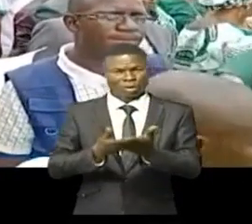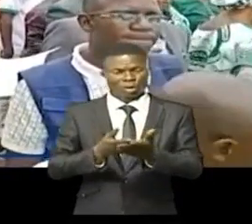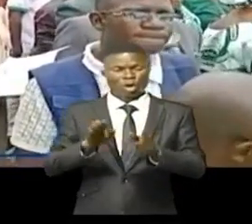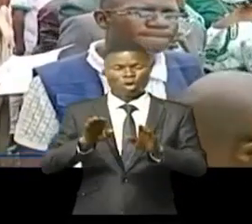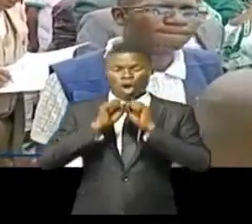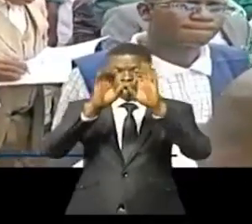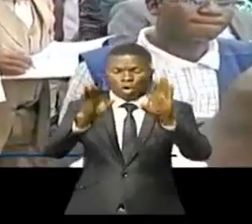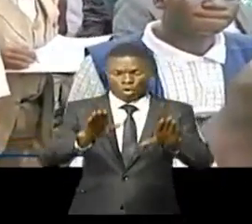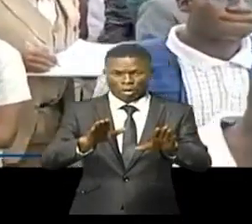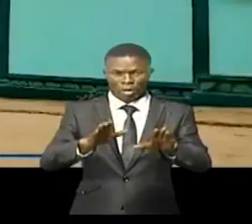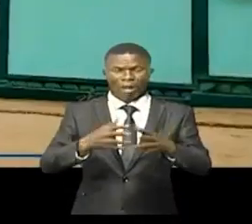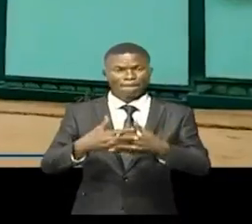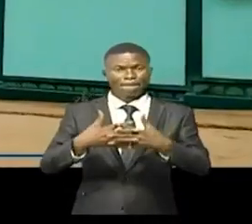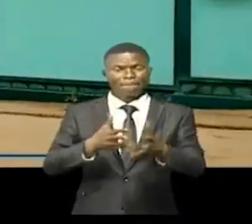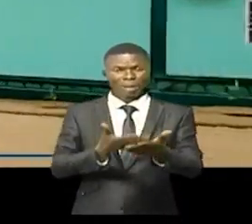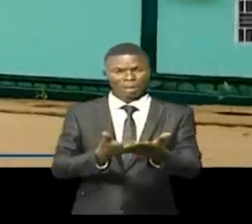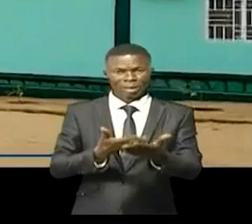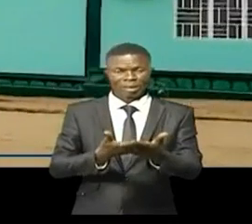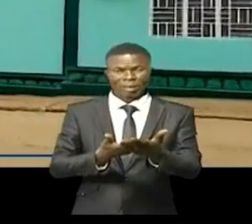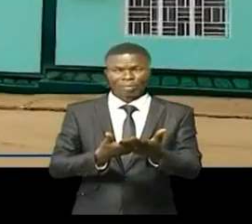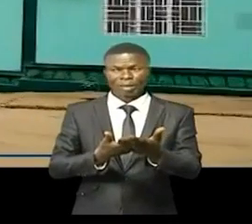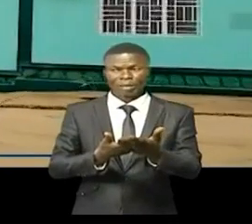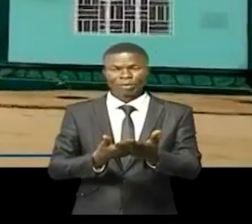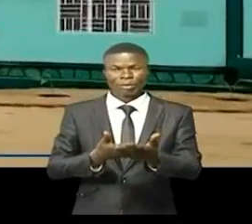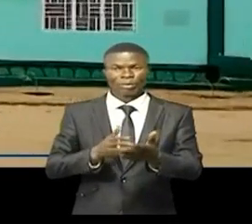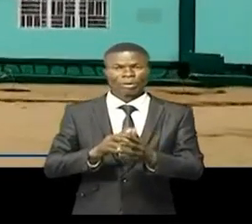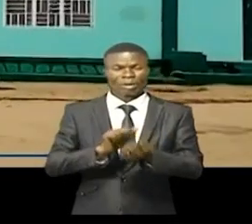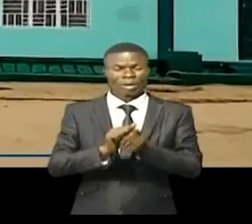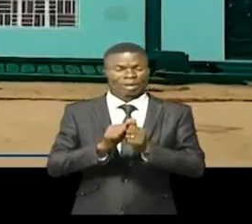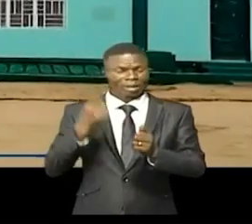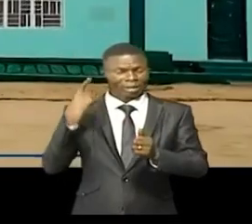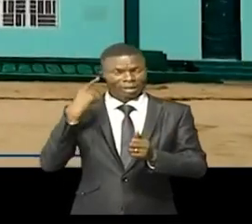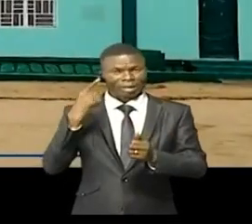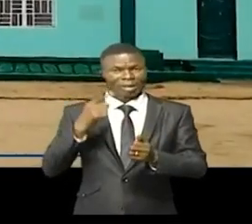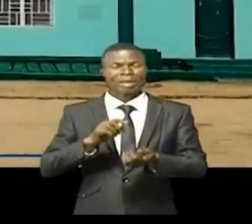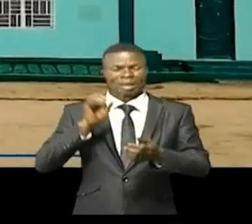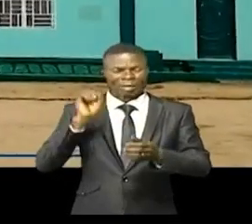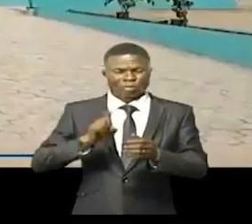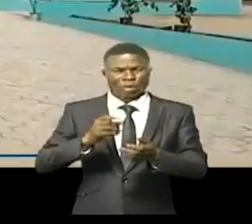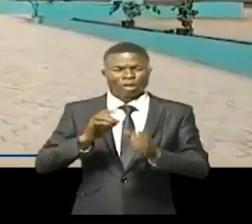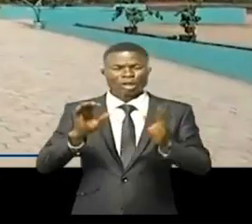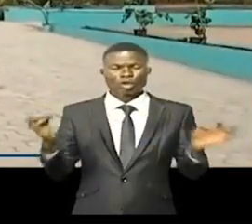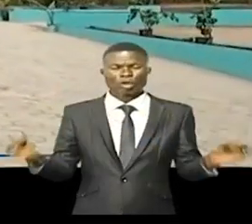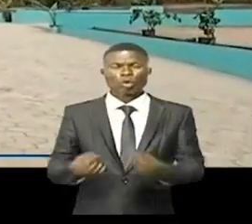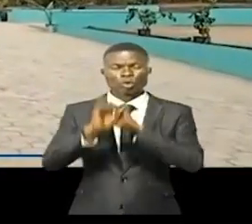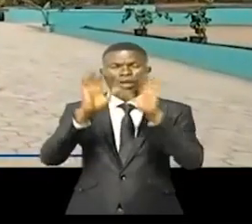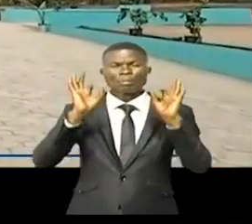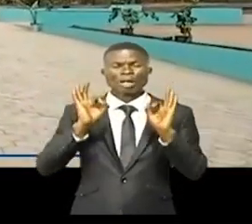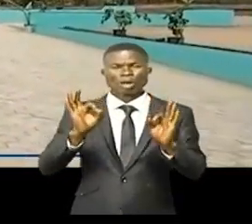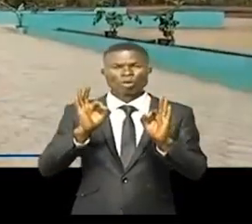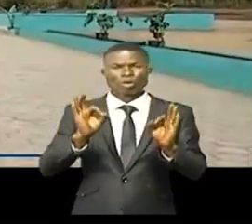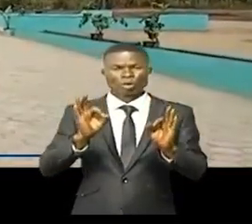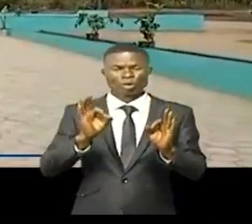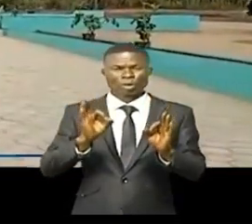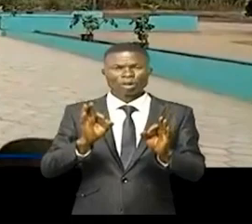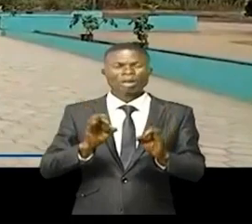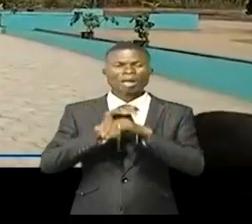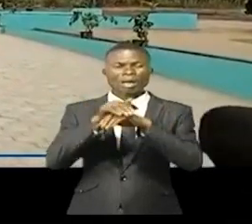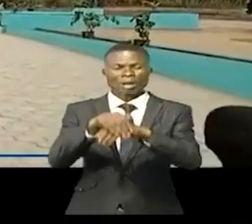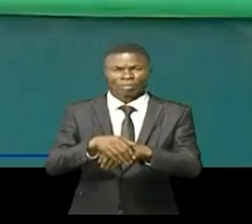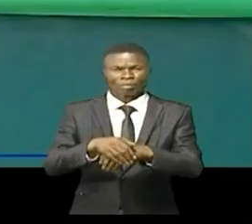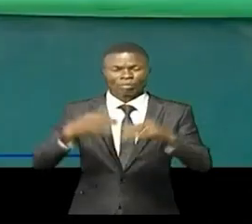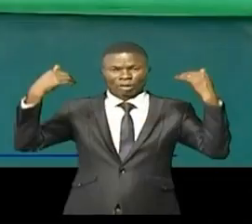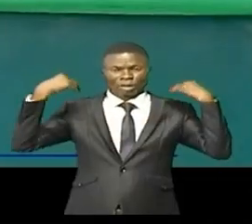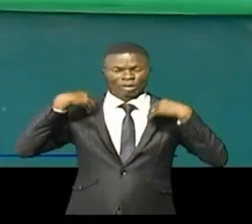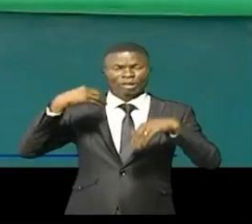L'inauguration de cet édifice est intervenue tout récemment à Kamba, Nouvelle-Jérusalem, plus précisément au camp Kipaku par le